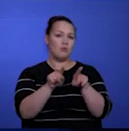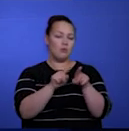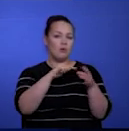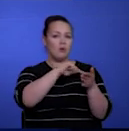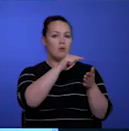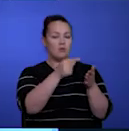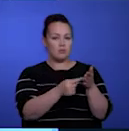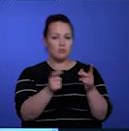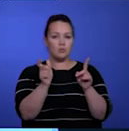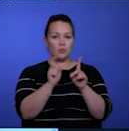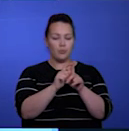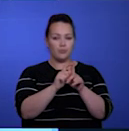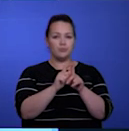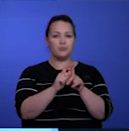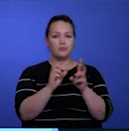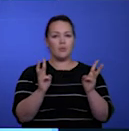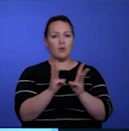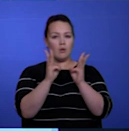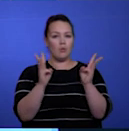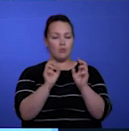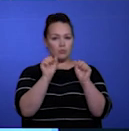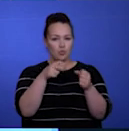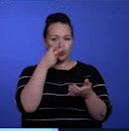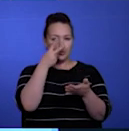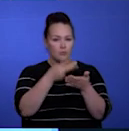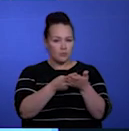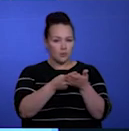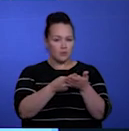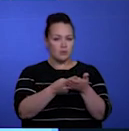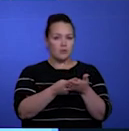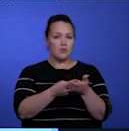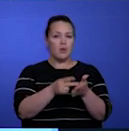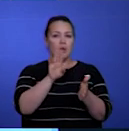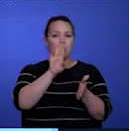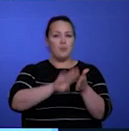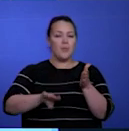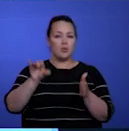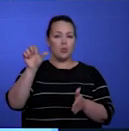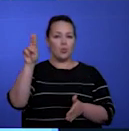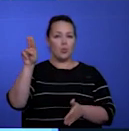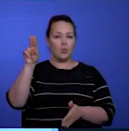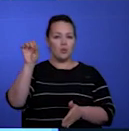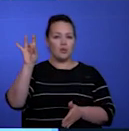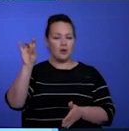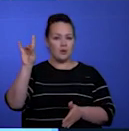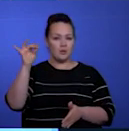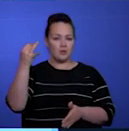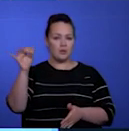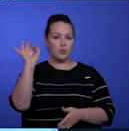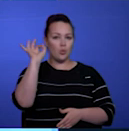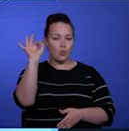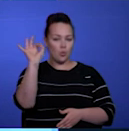так на огонь можно смотреть пишу безударный гласный о корень смотр